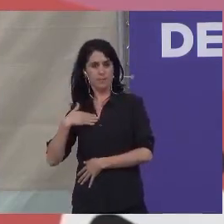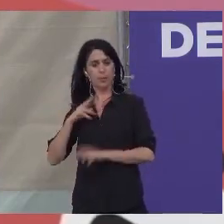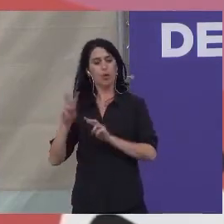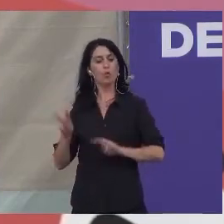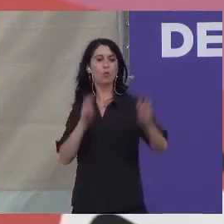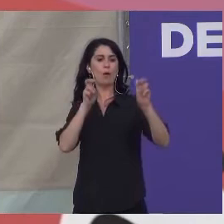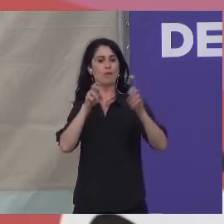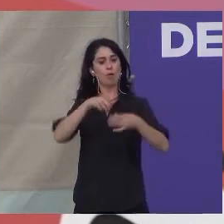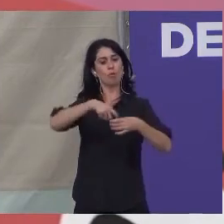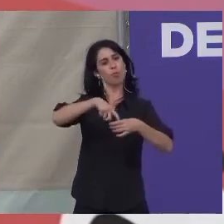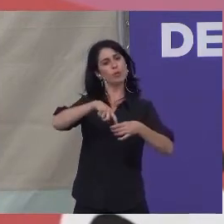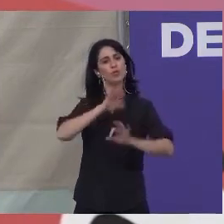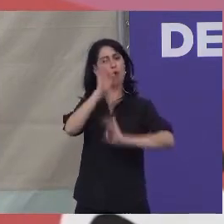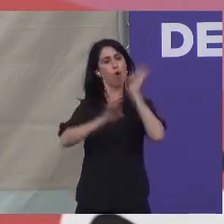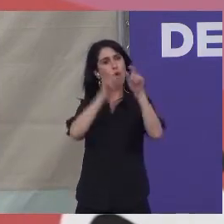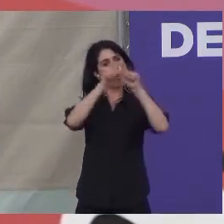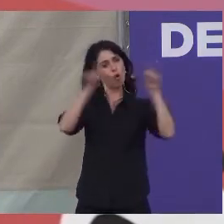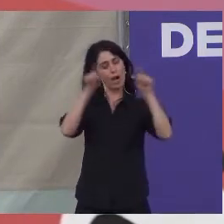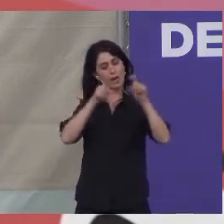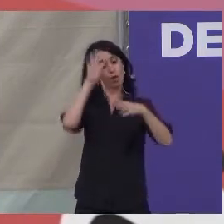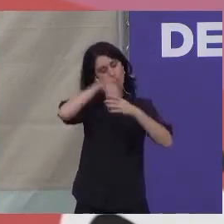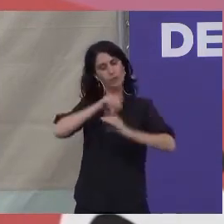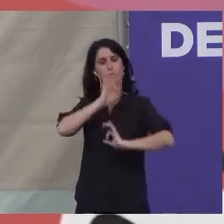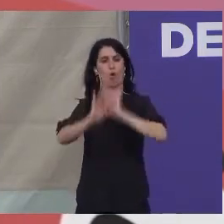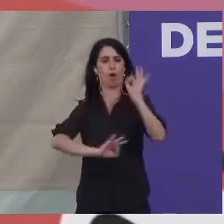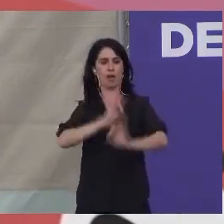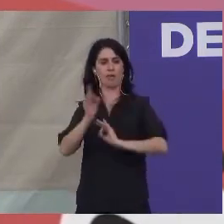lloc orgànic a la nostra organització.